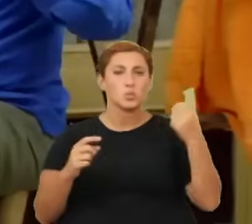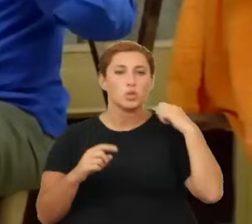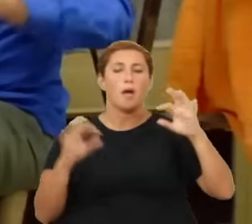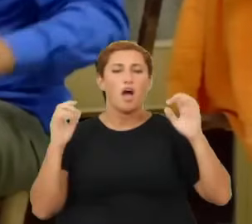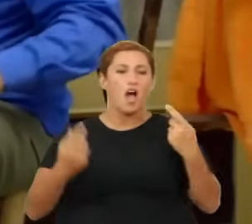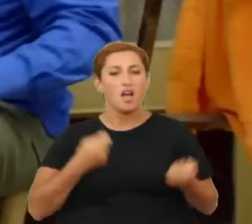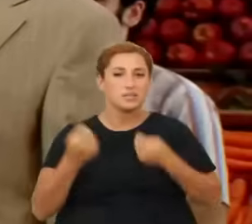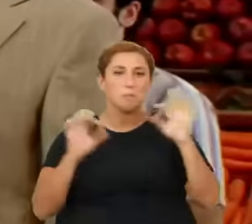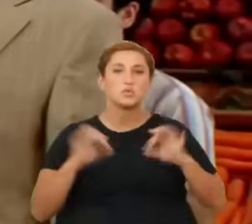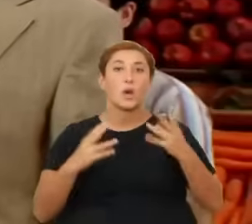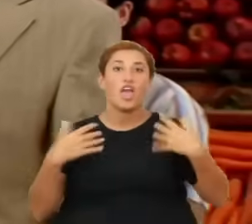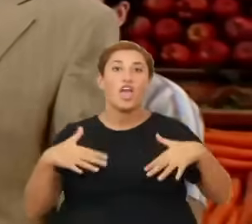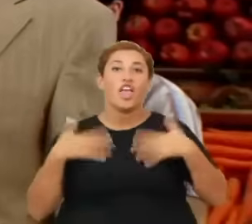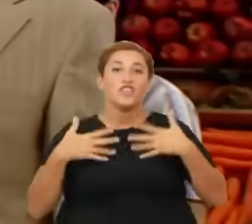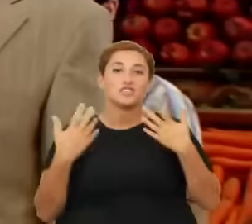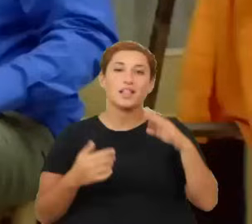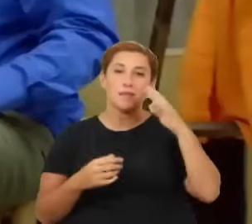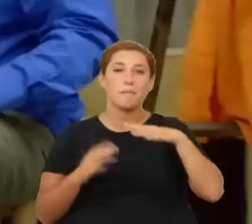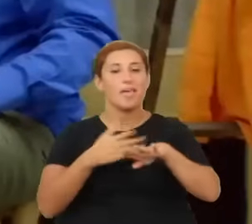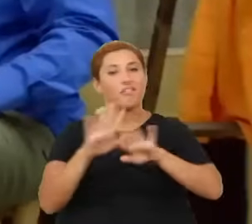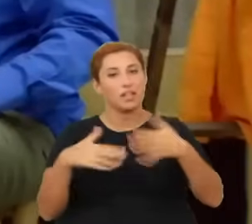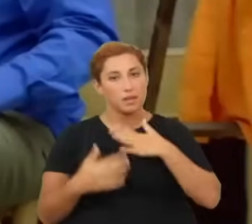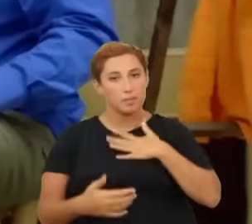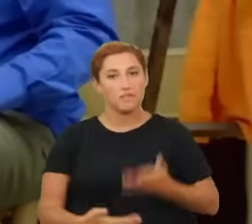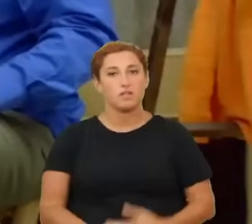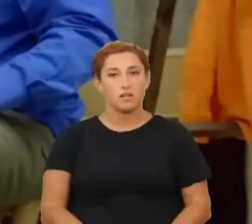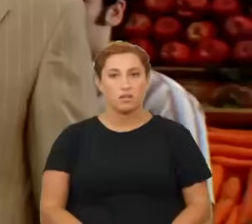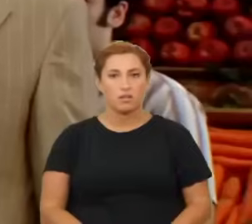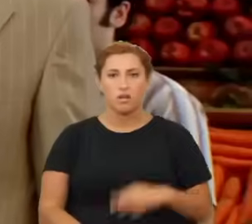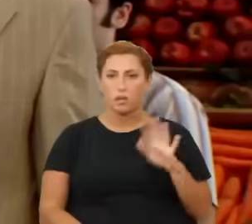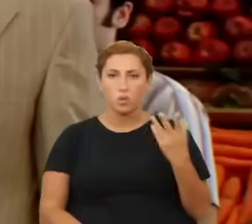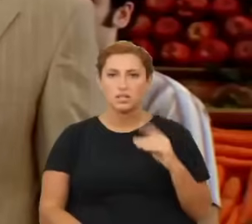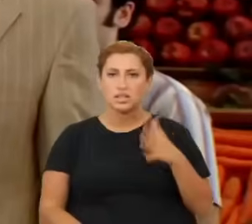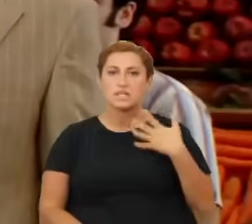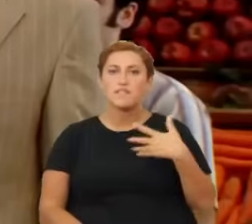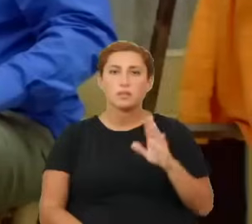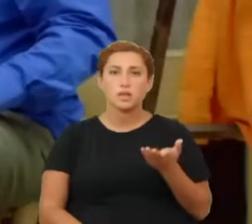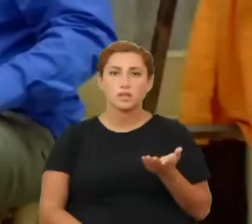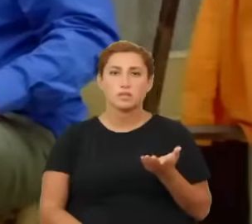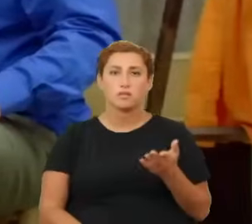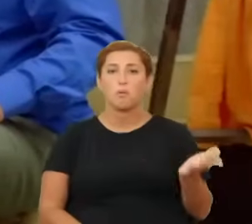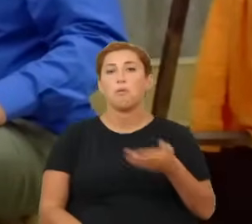ha. Acayip heyecanlı o da. Meyveler de benden. Aa, ne oldu ya, niye sevinmediniz?